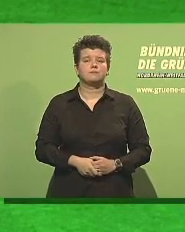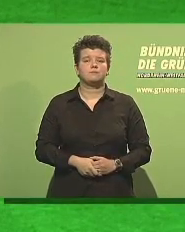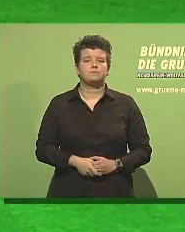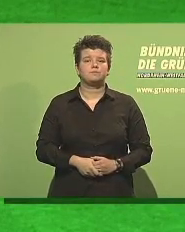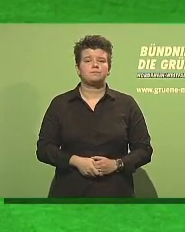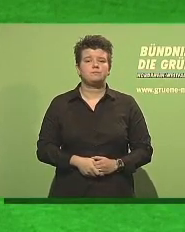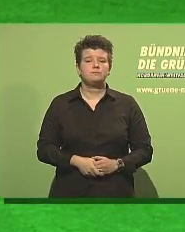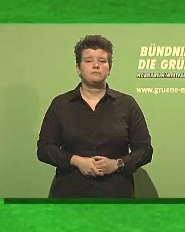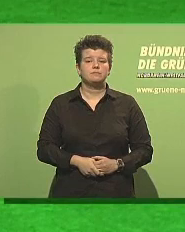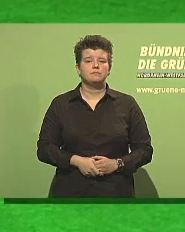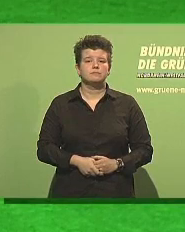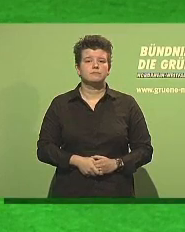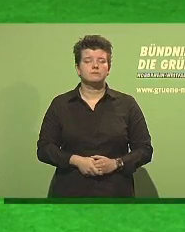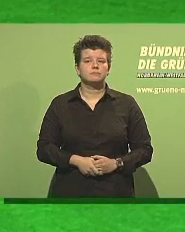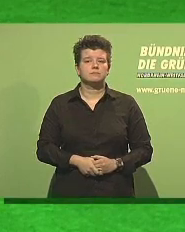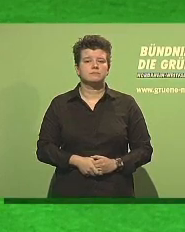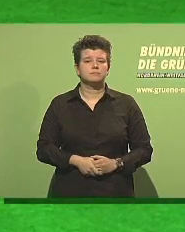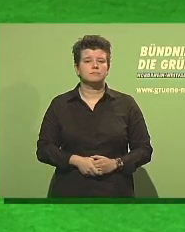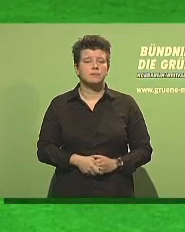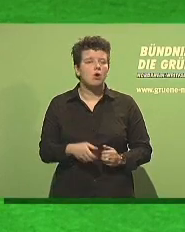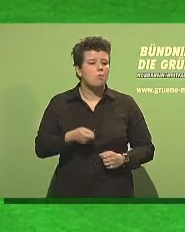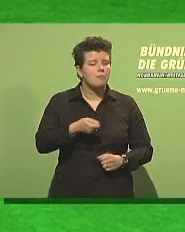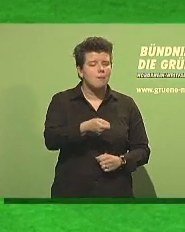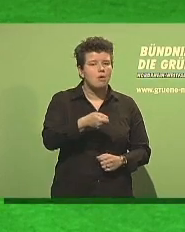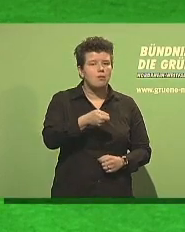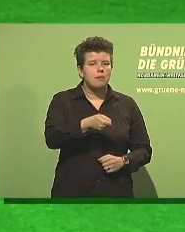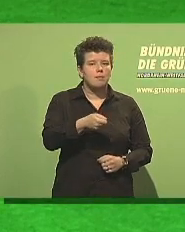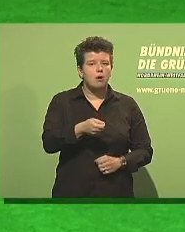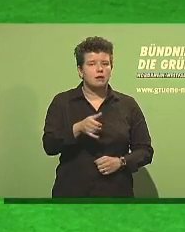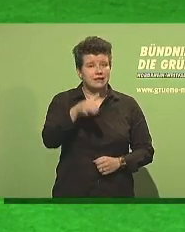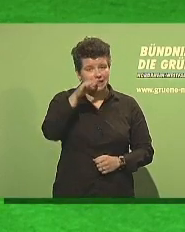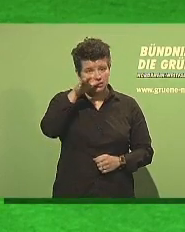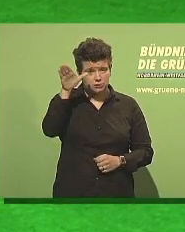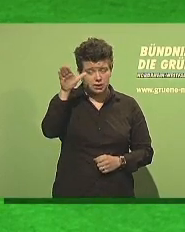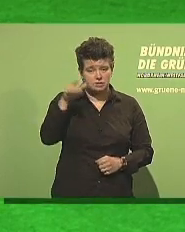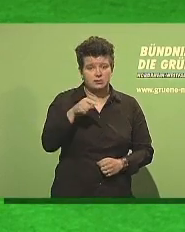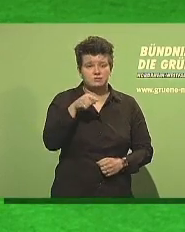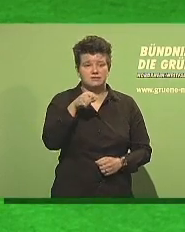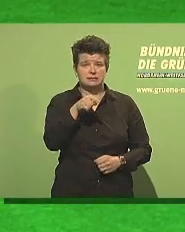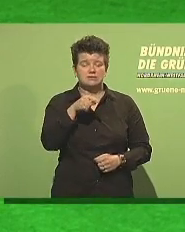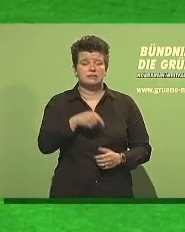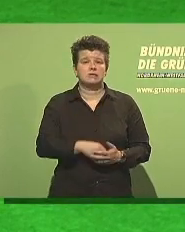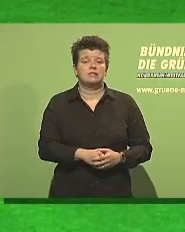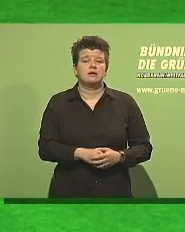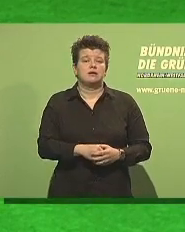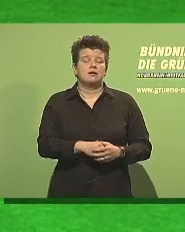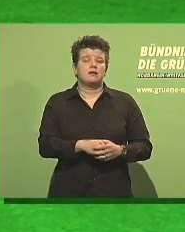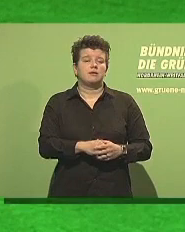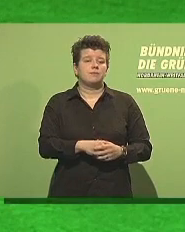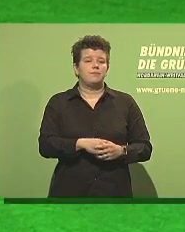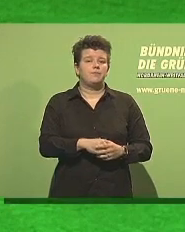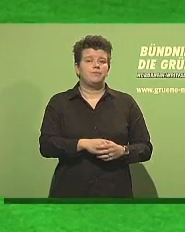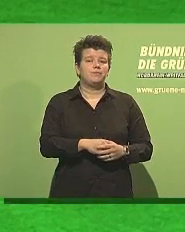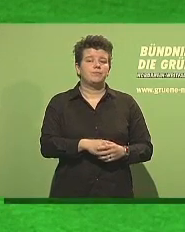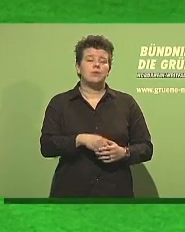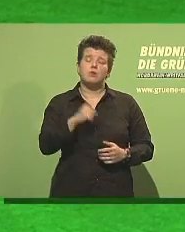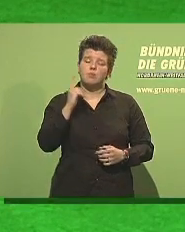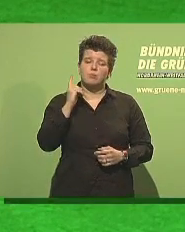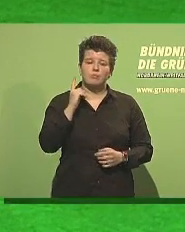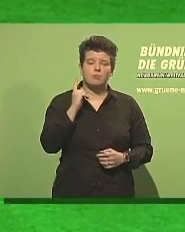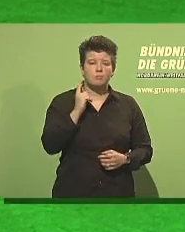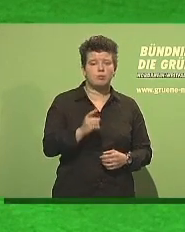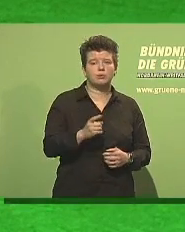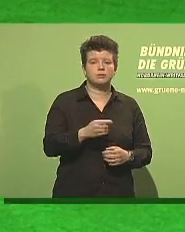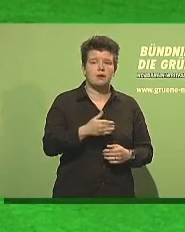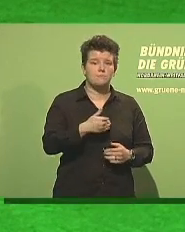Die Ereignisse rund um die grauenvollen Morde des nationalsozialistischen Untergrunds haben uns gezeigt, dass durch den anhaltenden Blindflug der